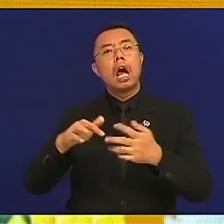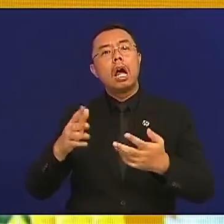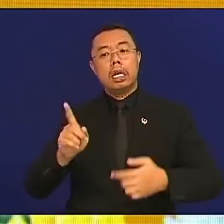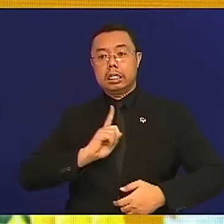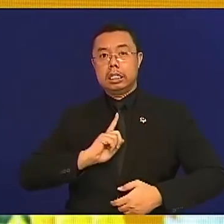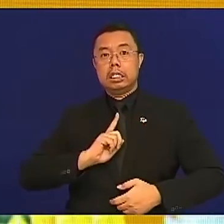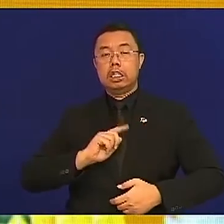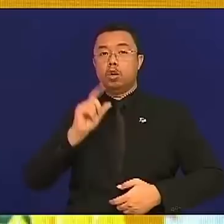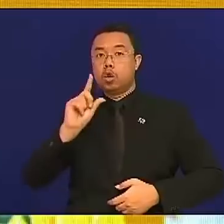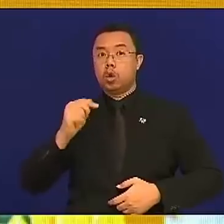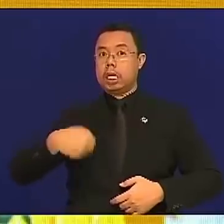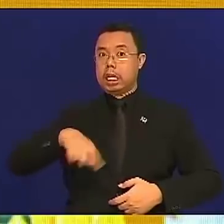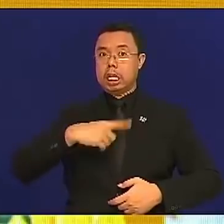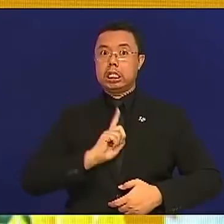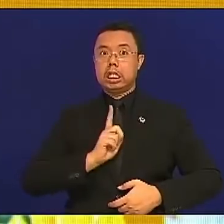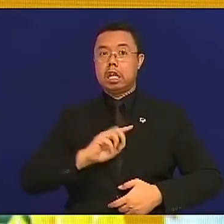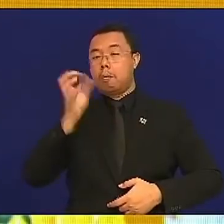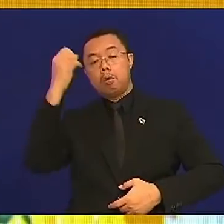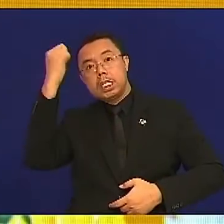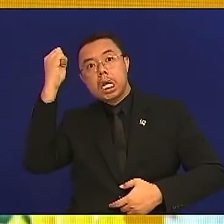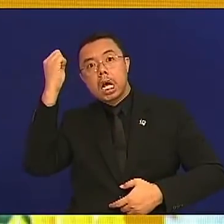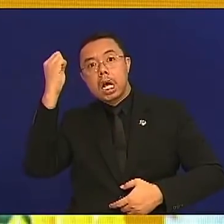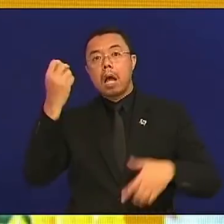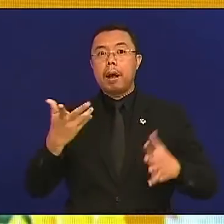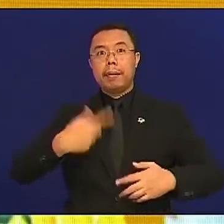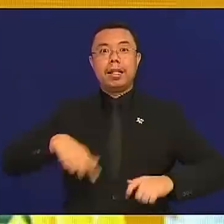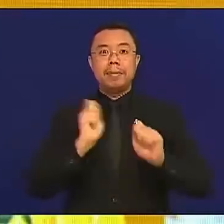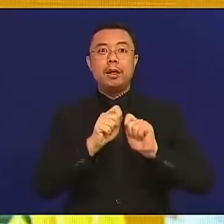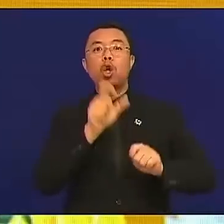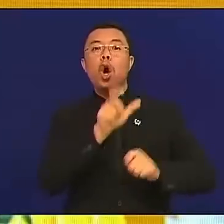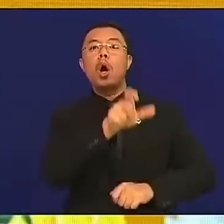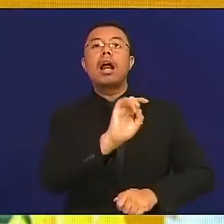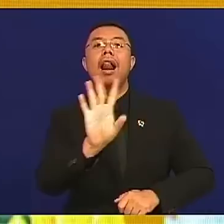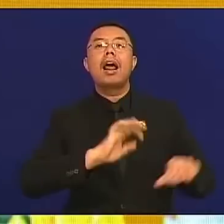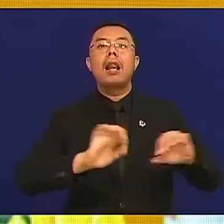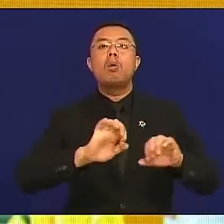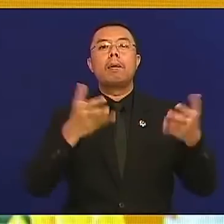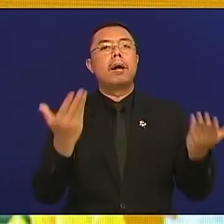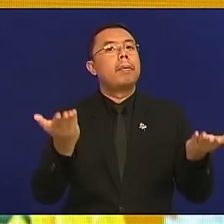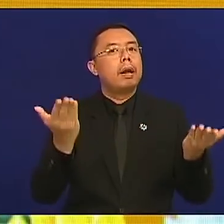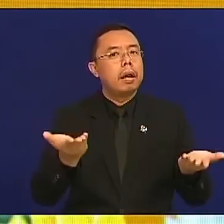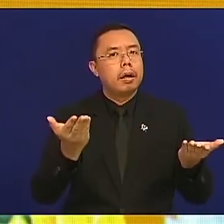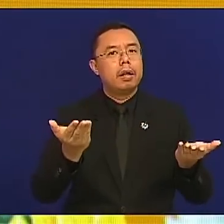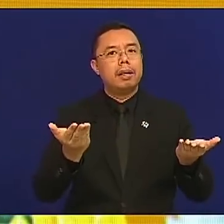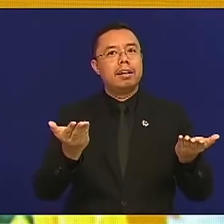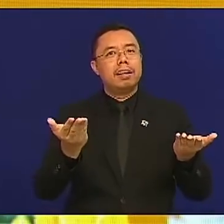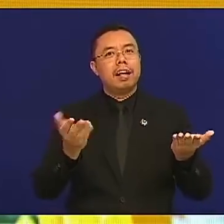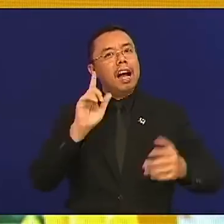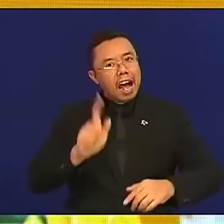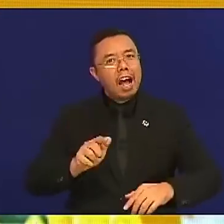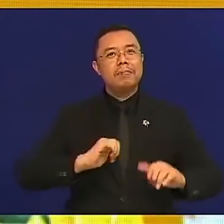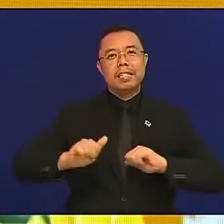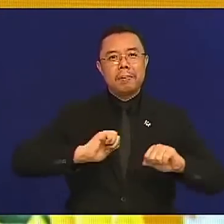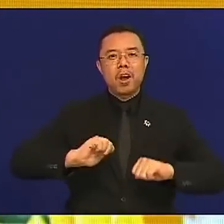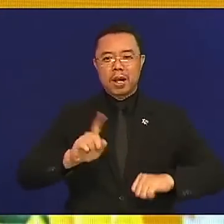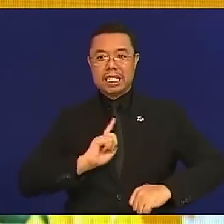kita membuat diri untuk diri kita sendiri saja belum bisa, bagaimana bisa berbuat sesuatu untuk orang lain? Berbuat sesuatu